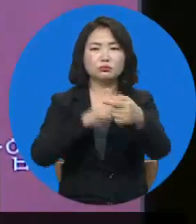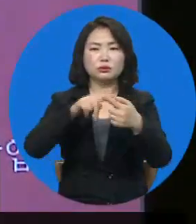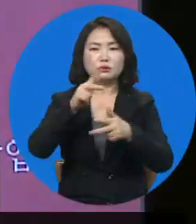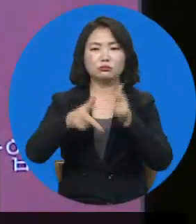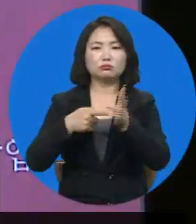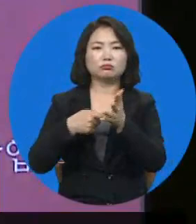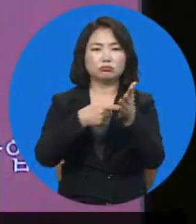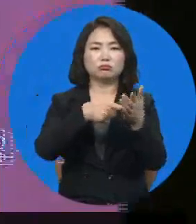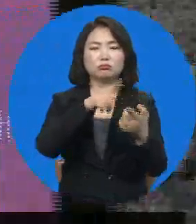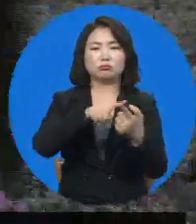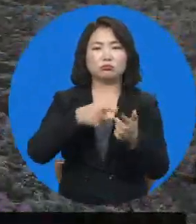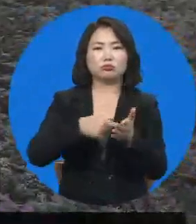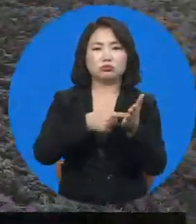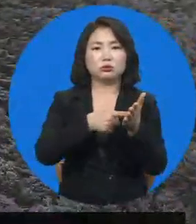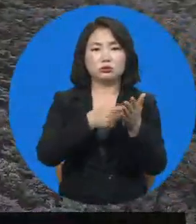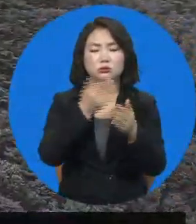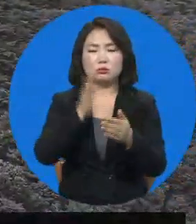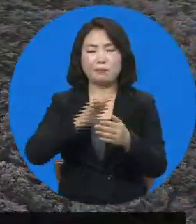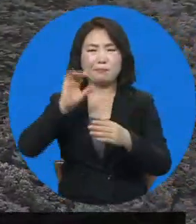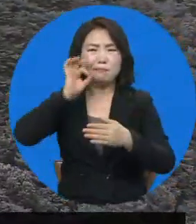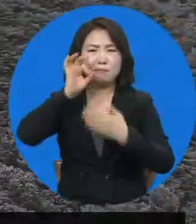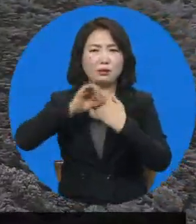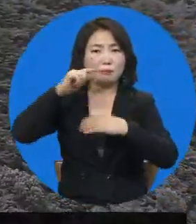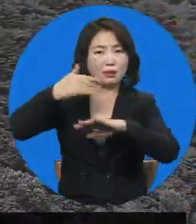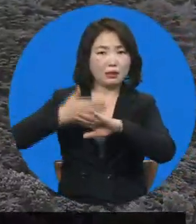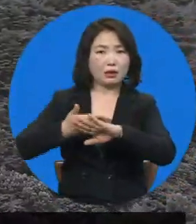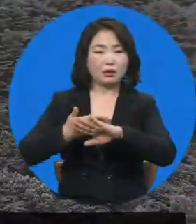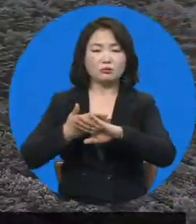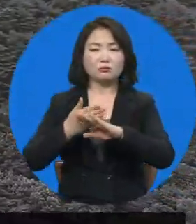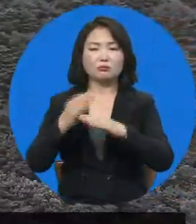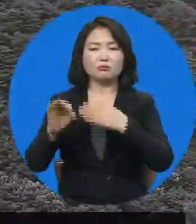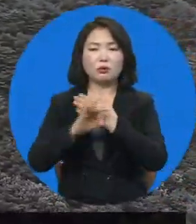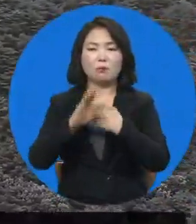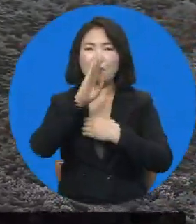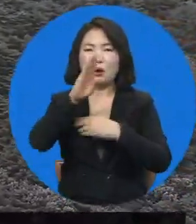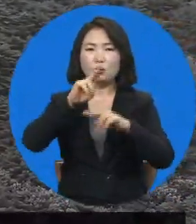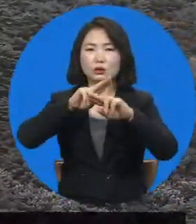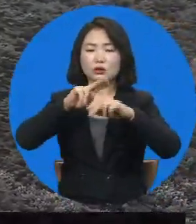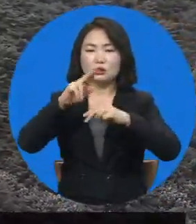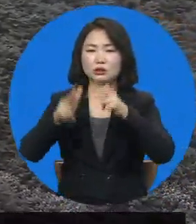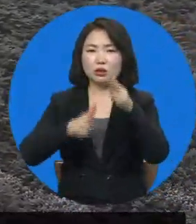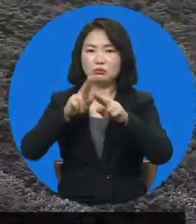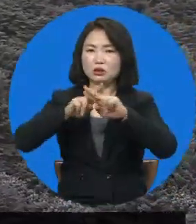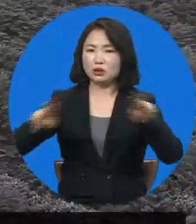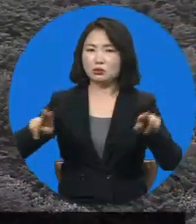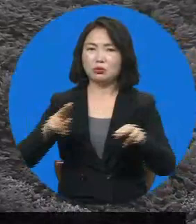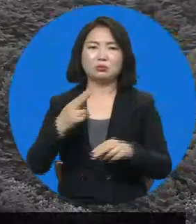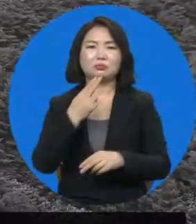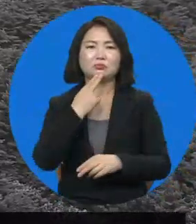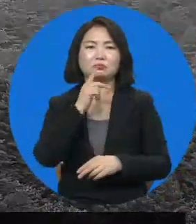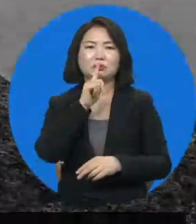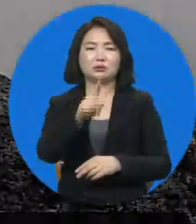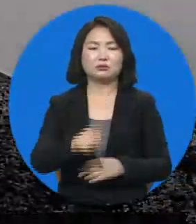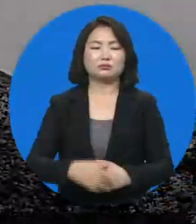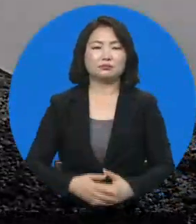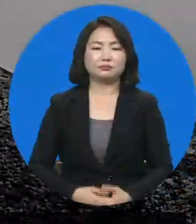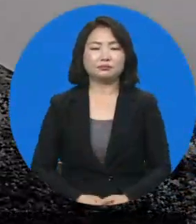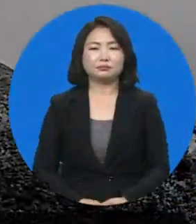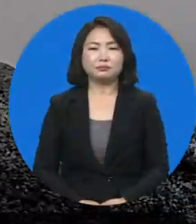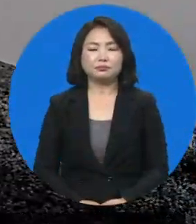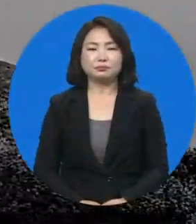예상대로 추진 하지만 반대가 나온다고 해서 바로 사업을 취소 하지는 않는다고 밝혔습니다